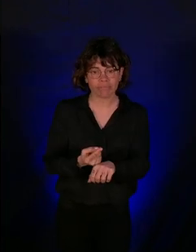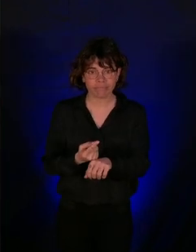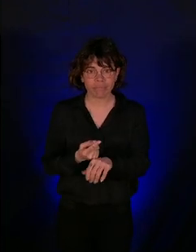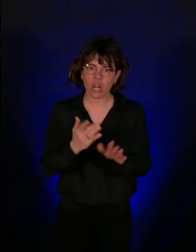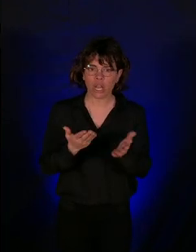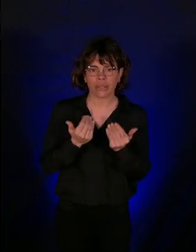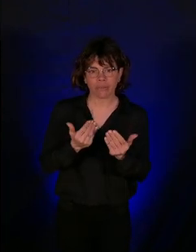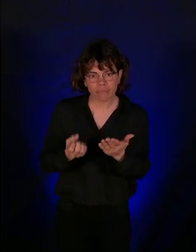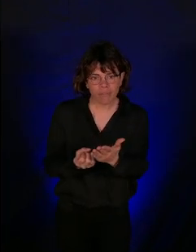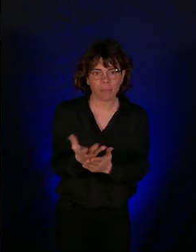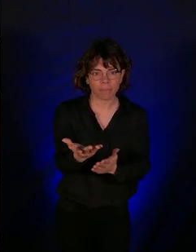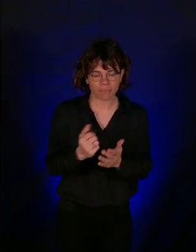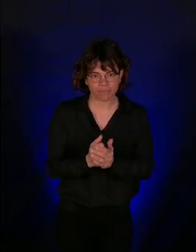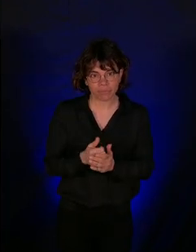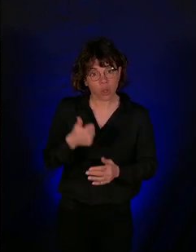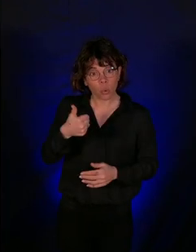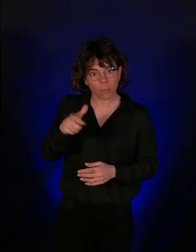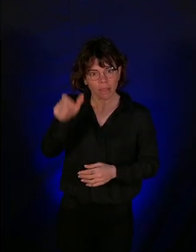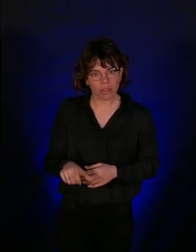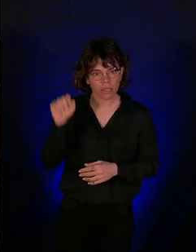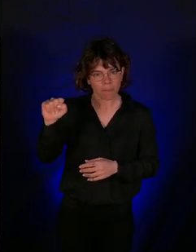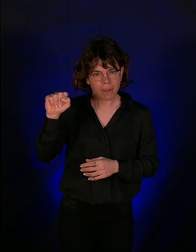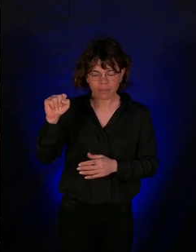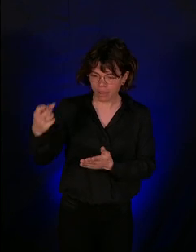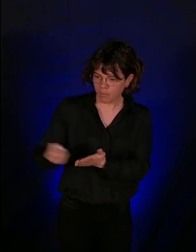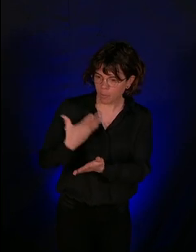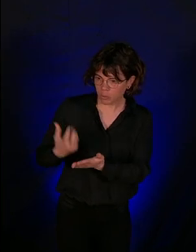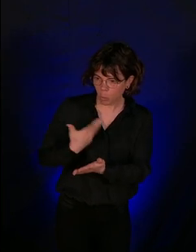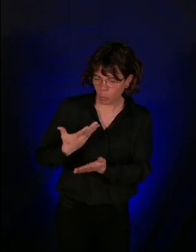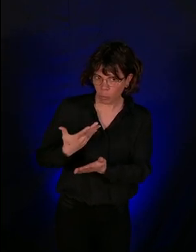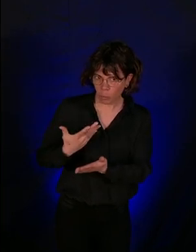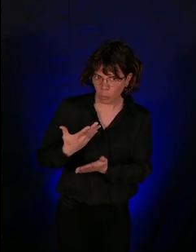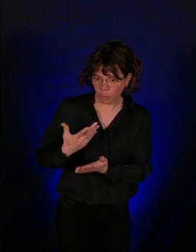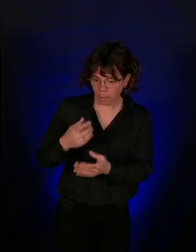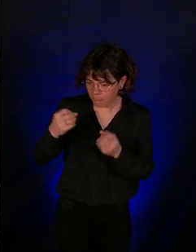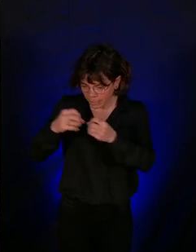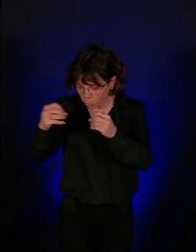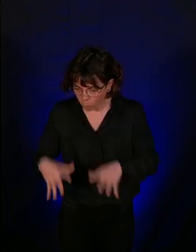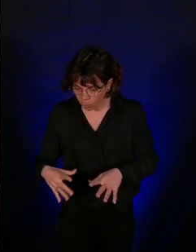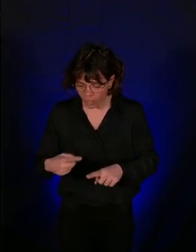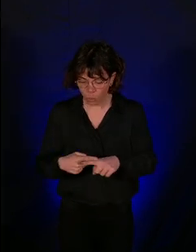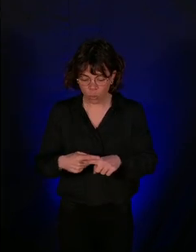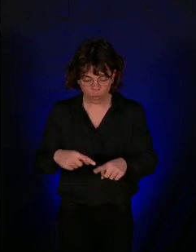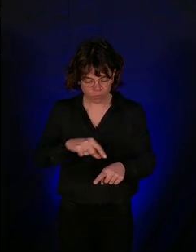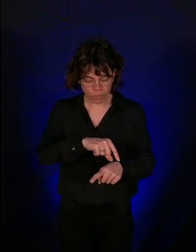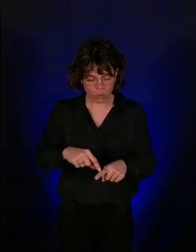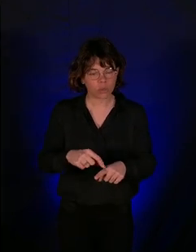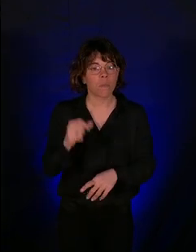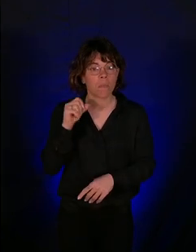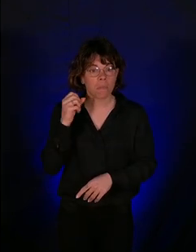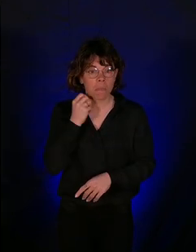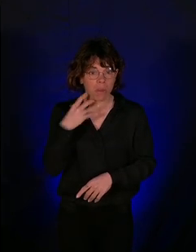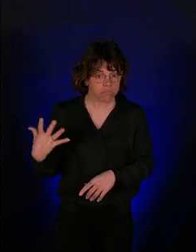quelques petites annonces. Un camarade nous a signalé ce matin avoir perdu un couteau à manche blanc. Donc si vous